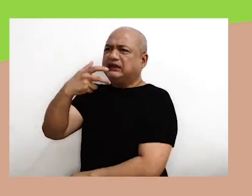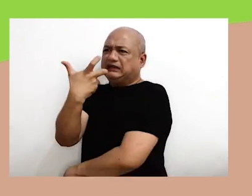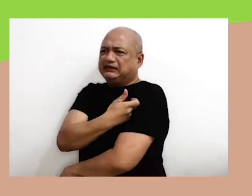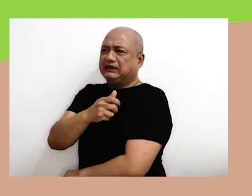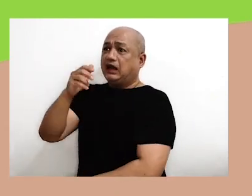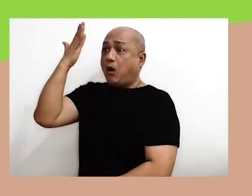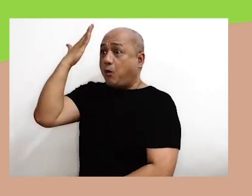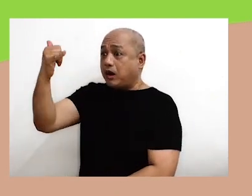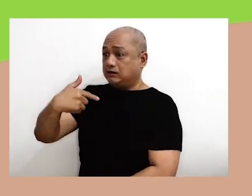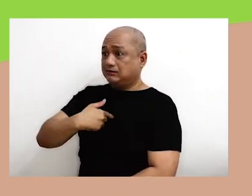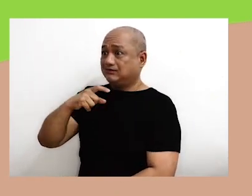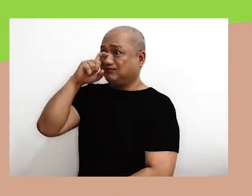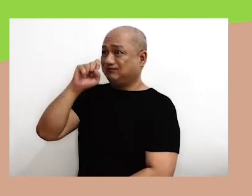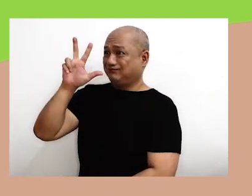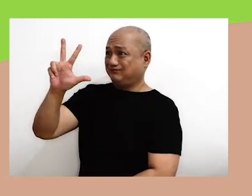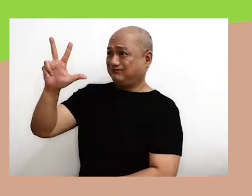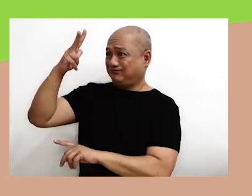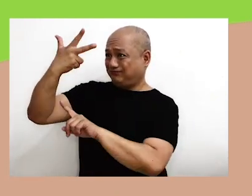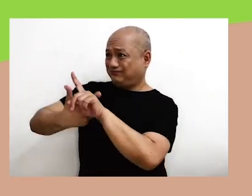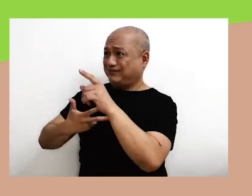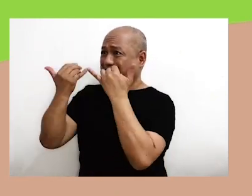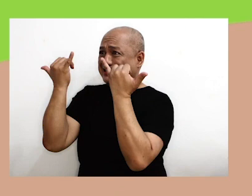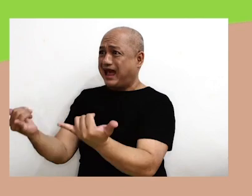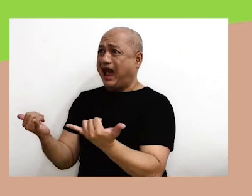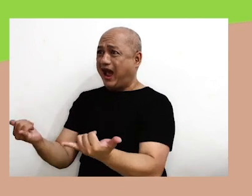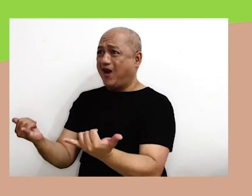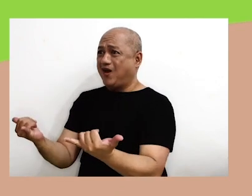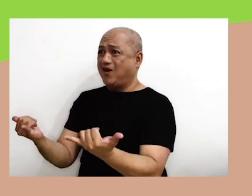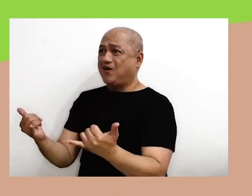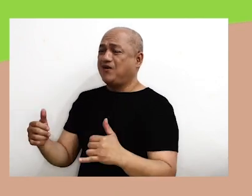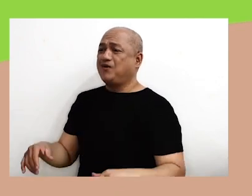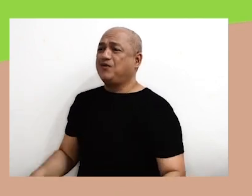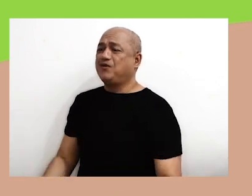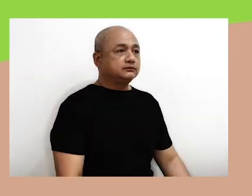buwan na ang edad ko. Paliwanag ni Biko.